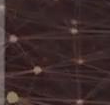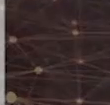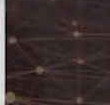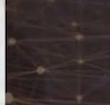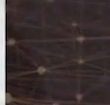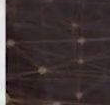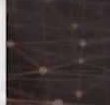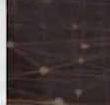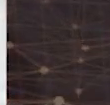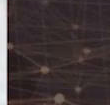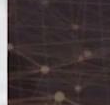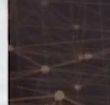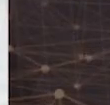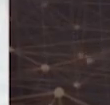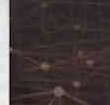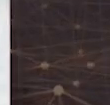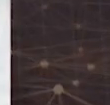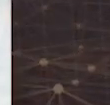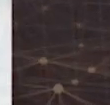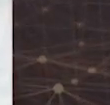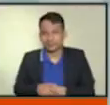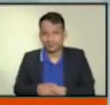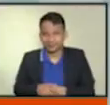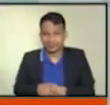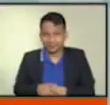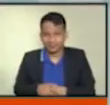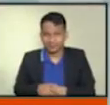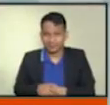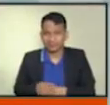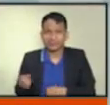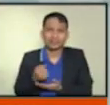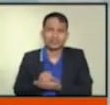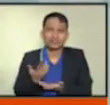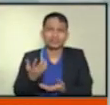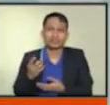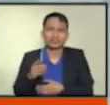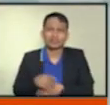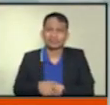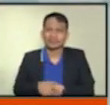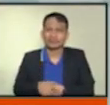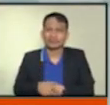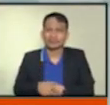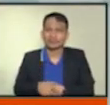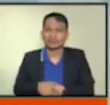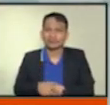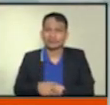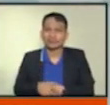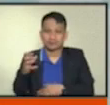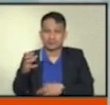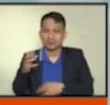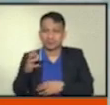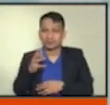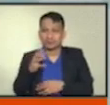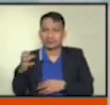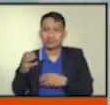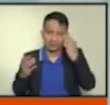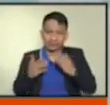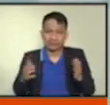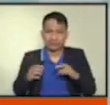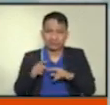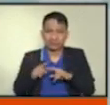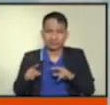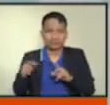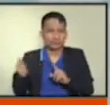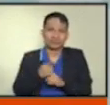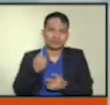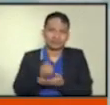ma'am. Ano trabaho po ni Mr. Chup-Chup? Maintenance po siya ng car. Magkano ang sweldo niya? Ano po 500 siya? 500 po. Iba po yung OT niya. So ibig sabihin hindi siya